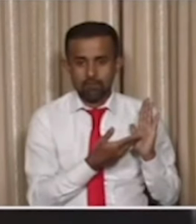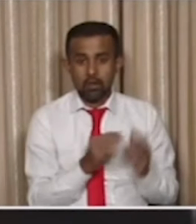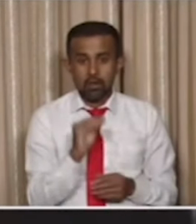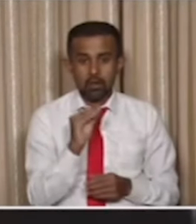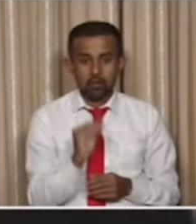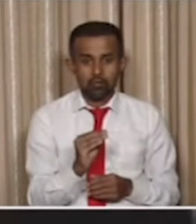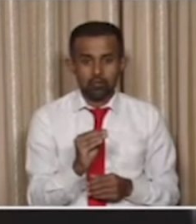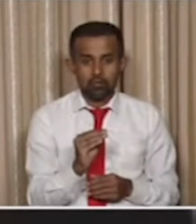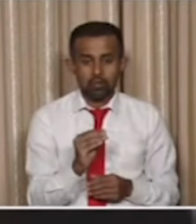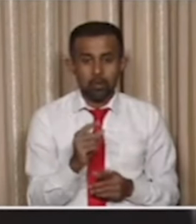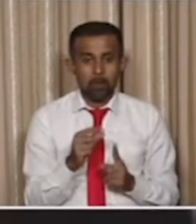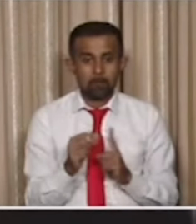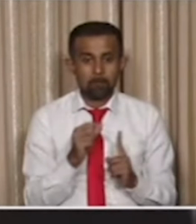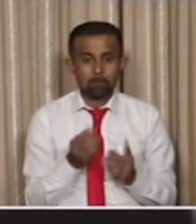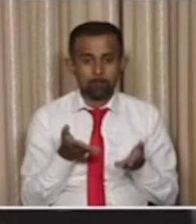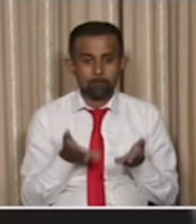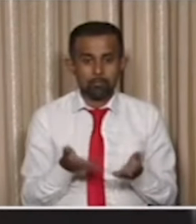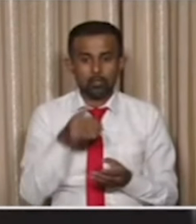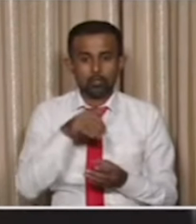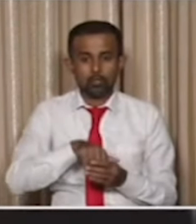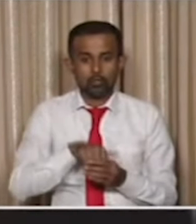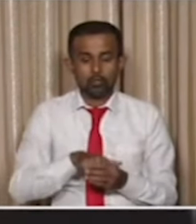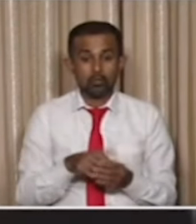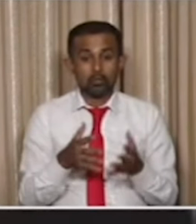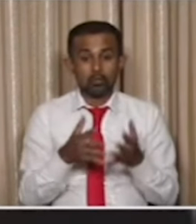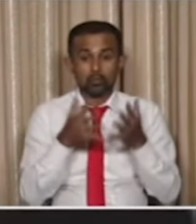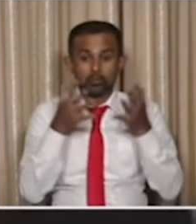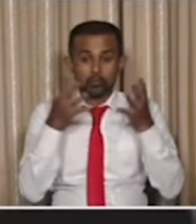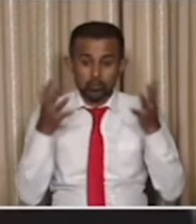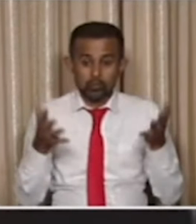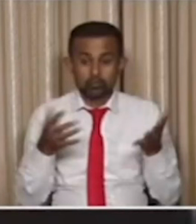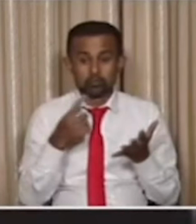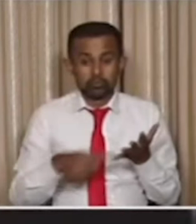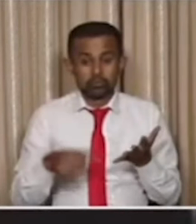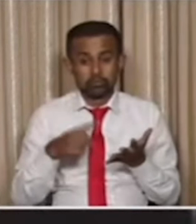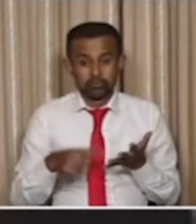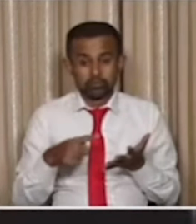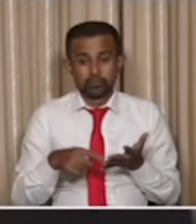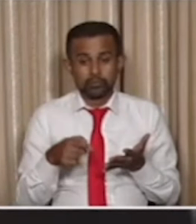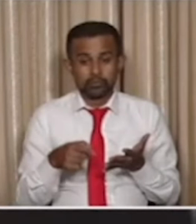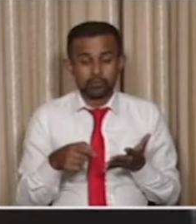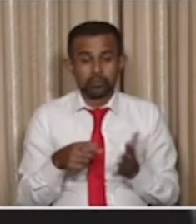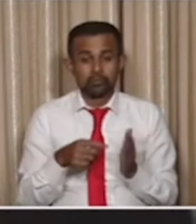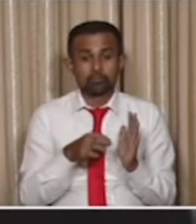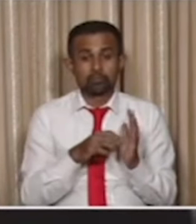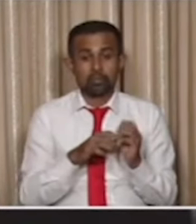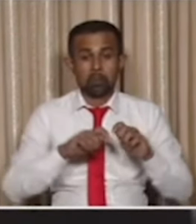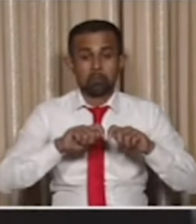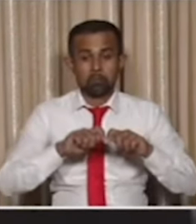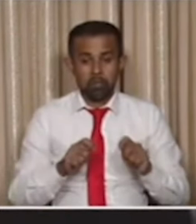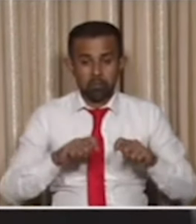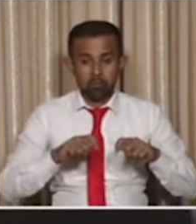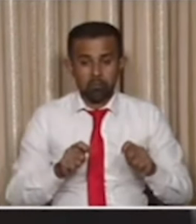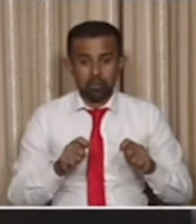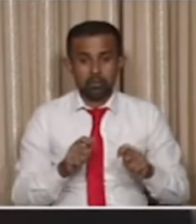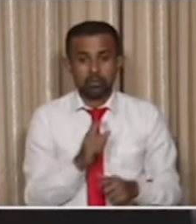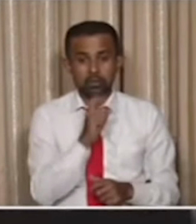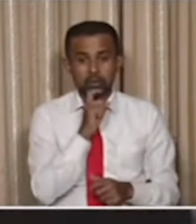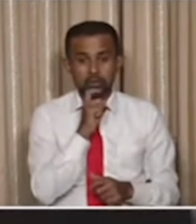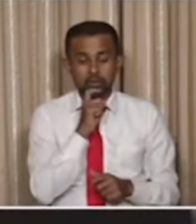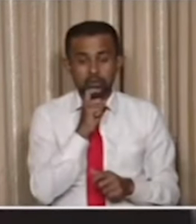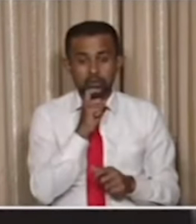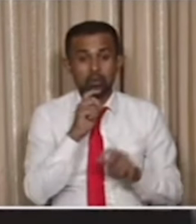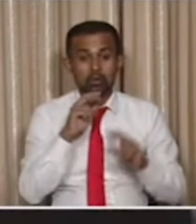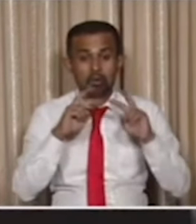නමුත් මේ පාර්ලිමේන්තුව තුල අනන්ත අප්‍රමාණ අවස්ථාවල මේ ස්ථාවර නියෝගයේ කඩ කරමින් අධිකරණයේ